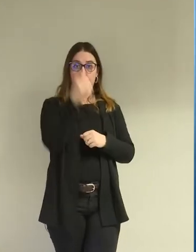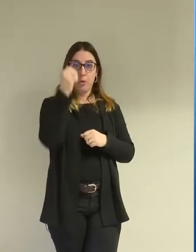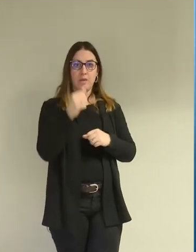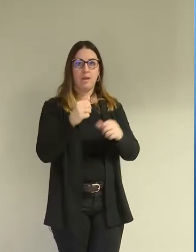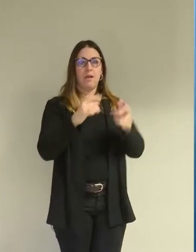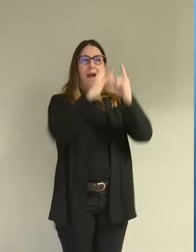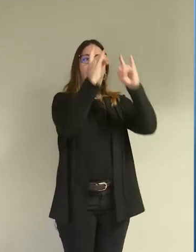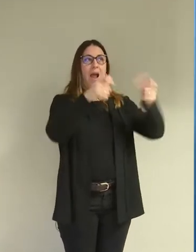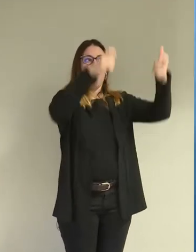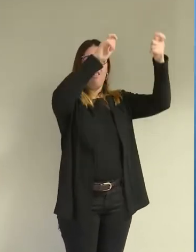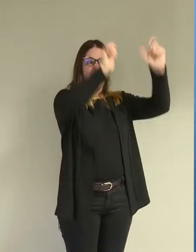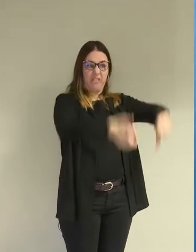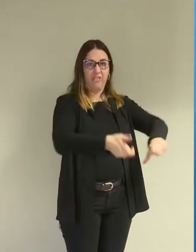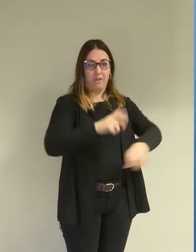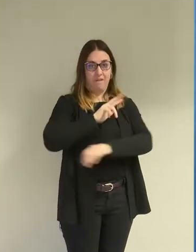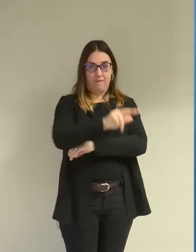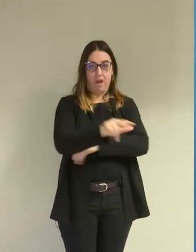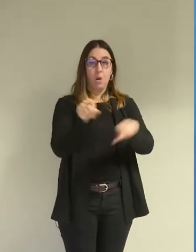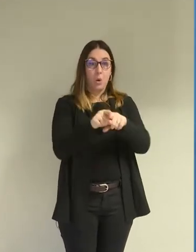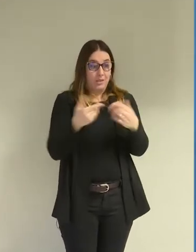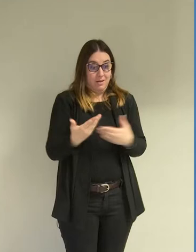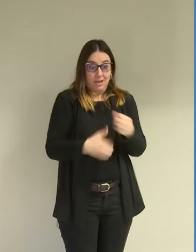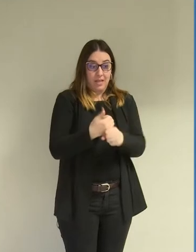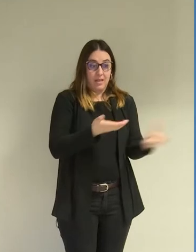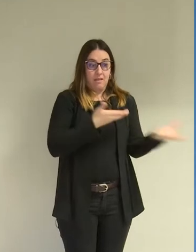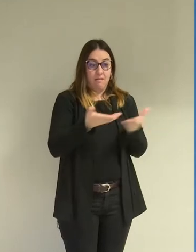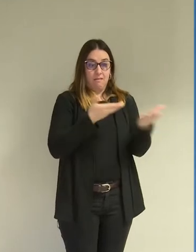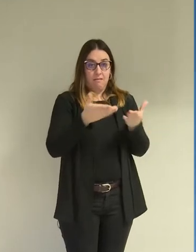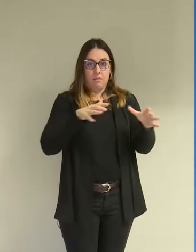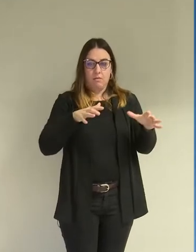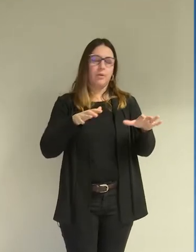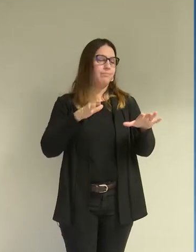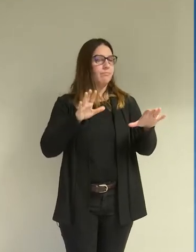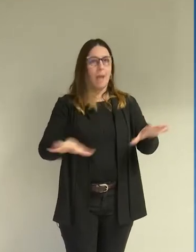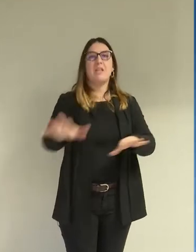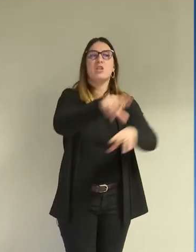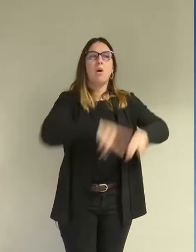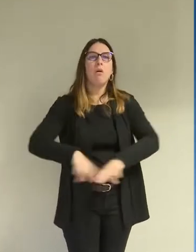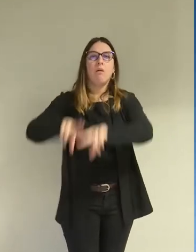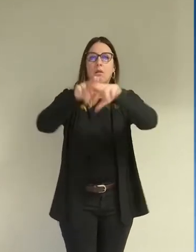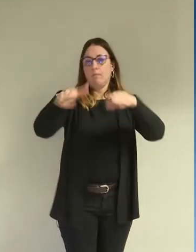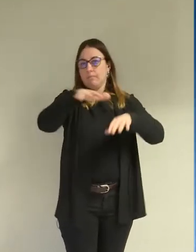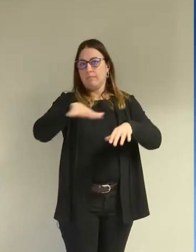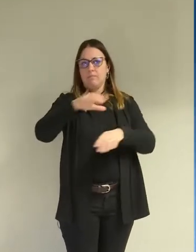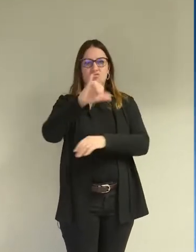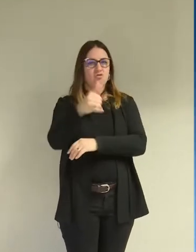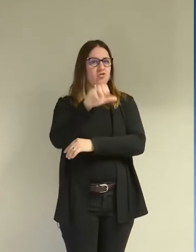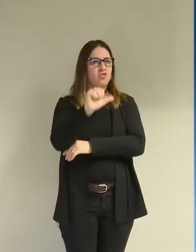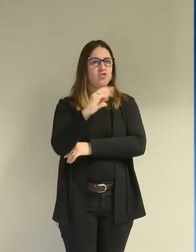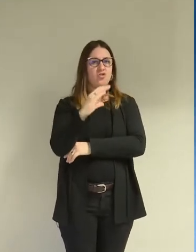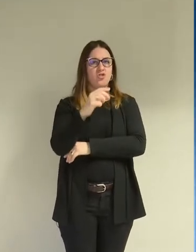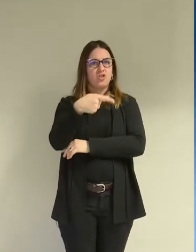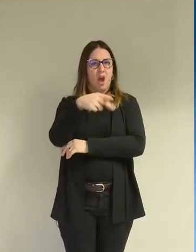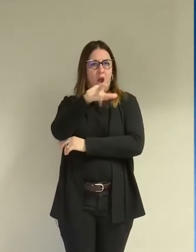qui arrivent et le déménagement cette année des aires dédiées aux services techniques de la ville vers jacquard il s'agit d'un